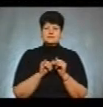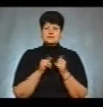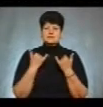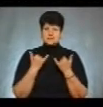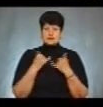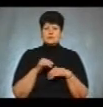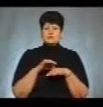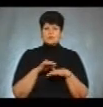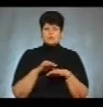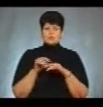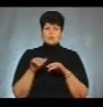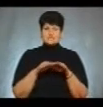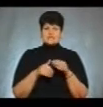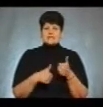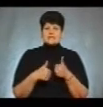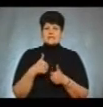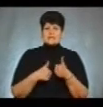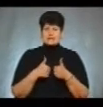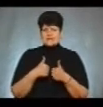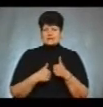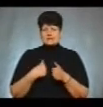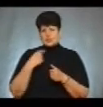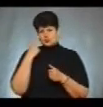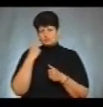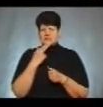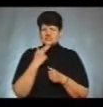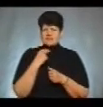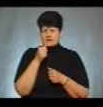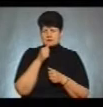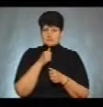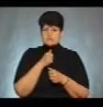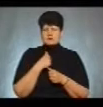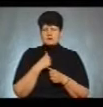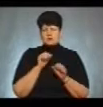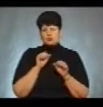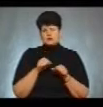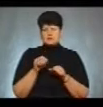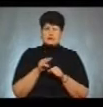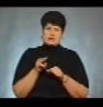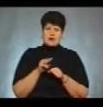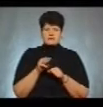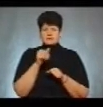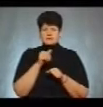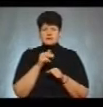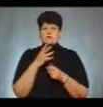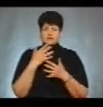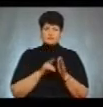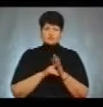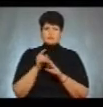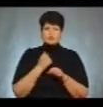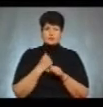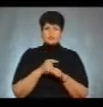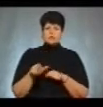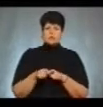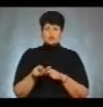проходить процес тендерів. Я думаю, на червень місяць, ми вже, можливо, навіть і на травень, почнемо вже робити дороги,